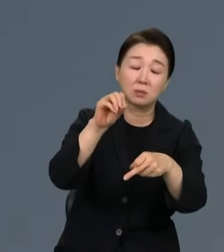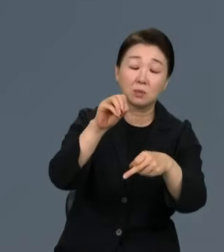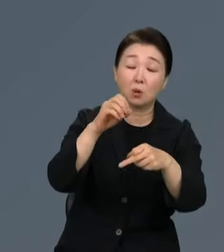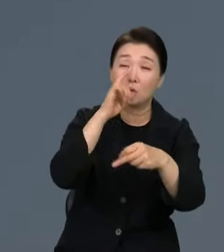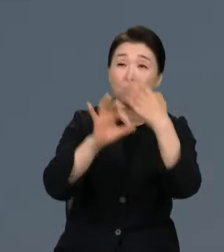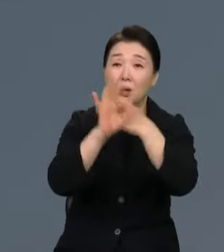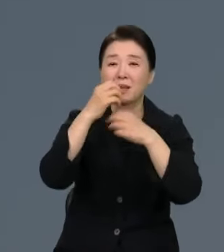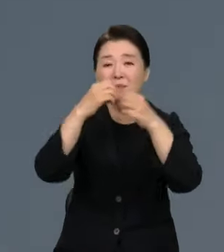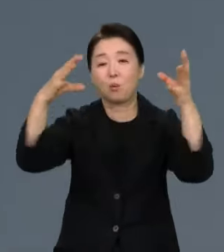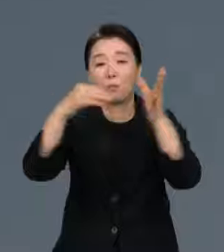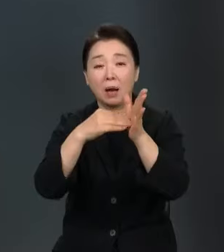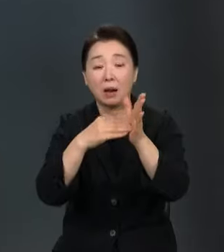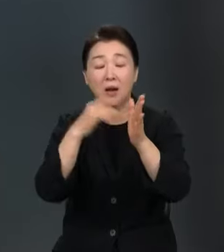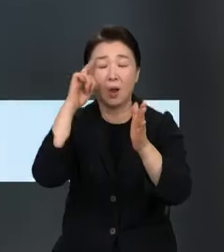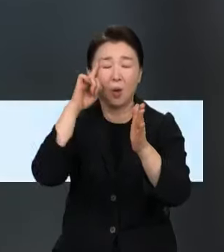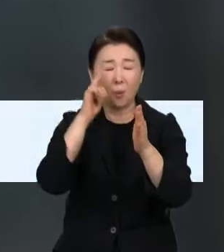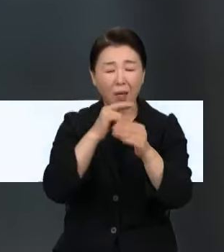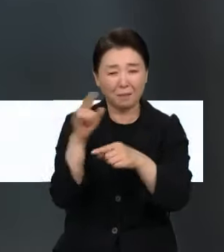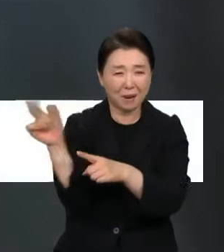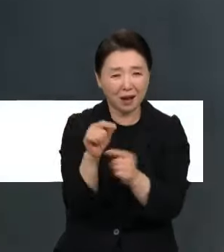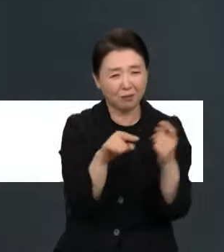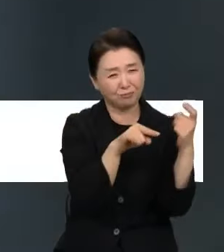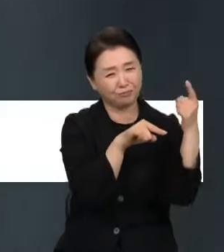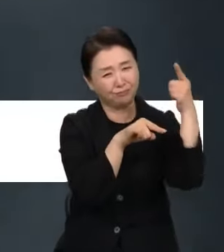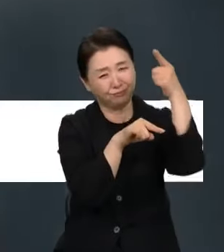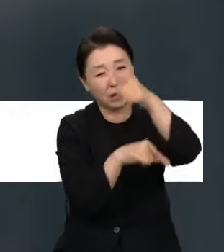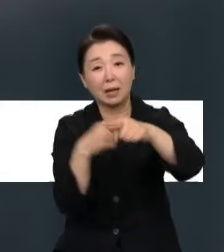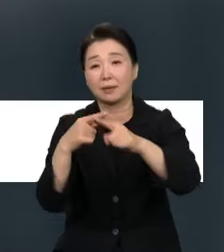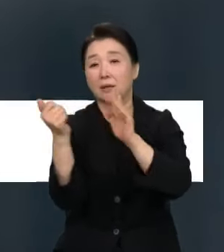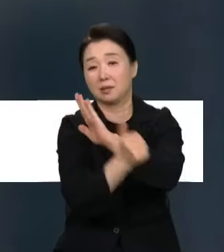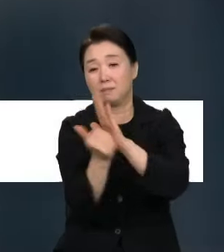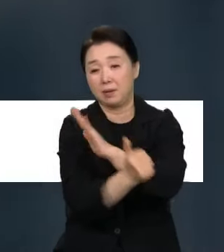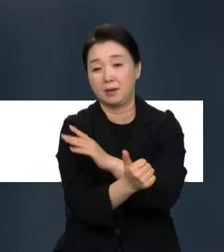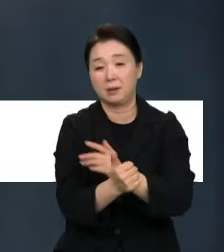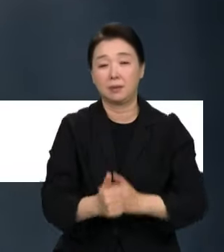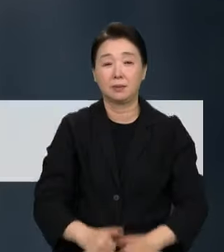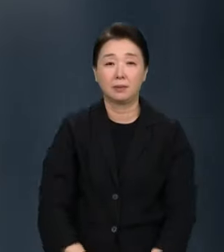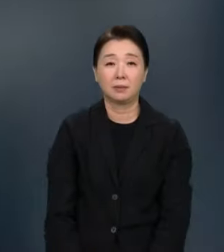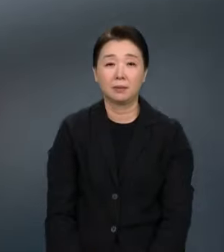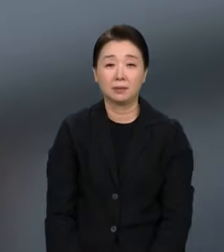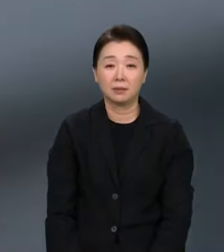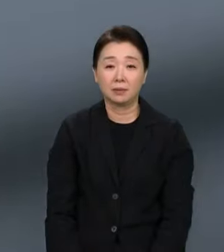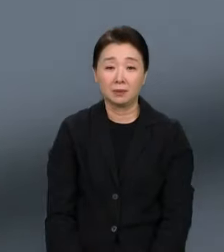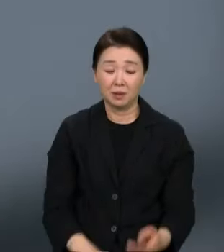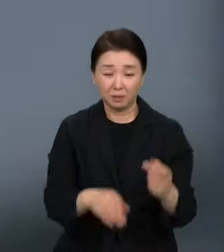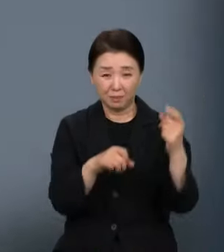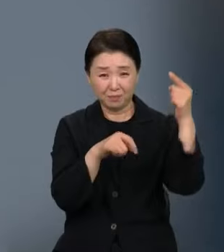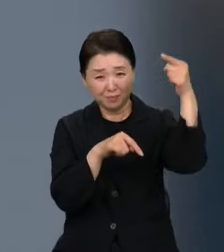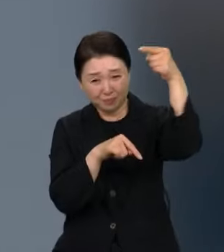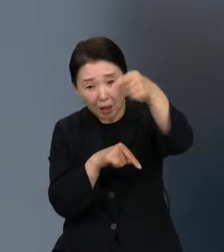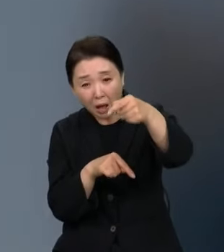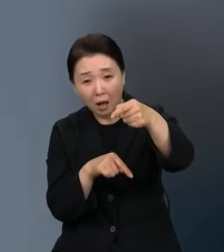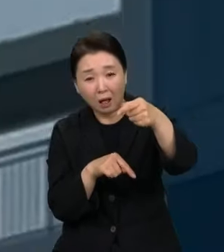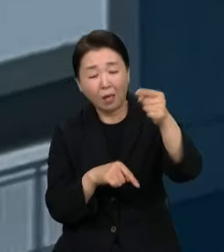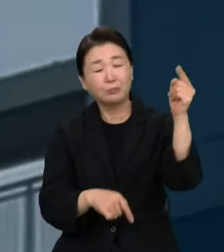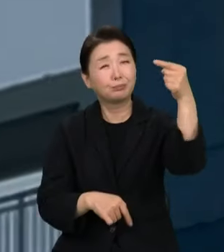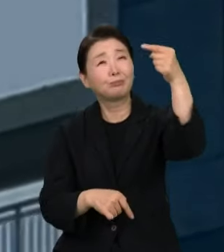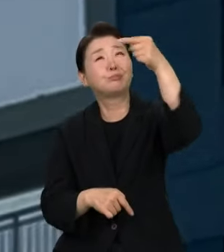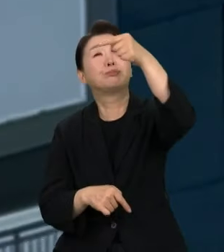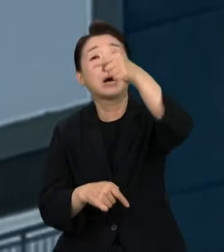폭발했는데 극초음속 미사일 시험 발사를 시도했다가 실패한 것으로 보입니다. 미사일이 비정상적으로